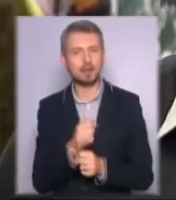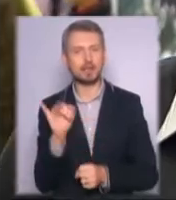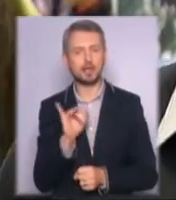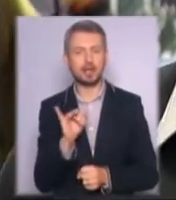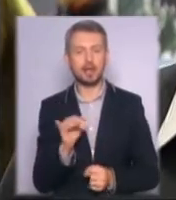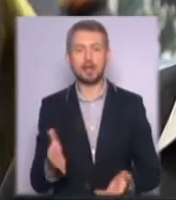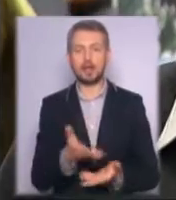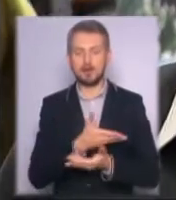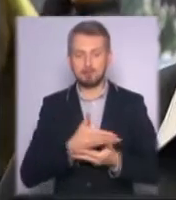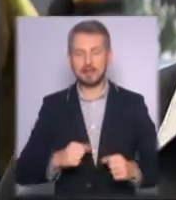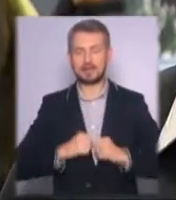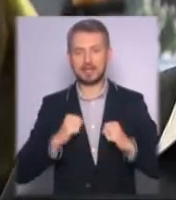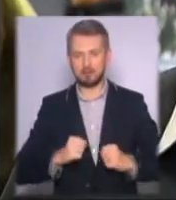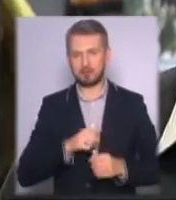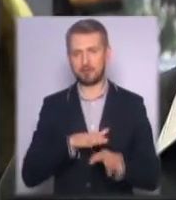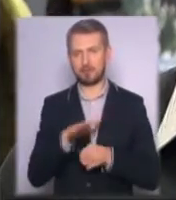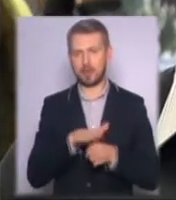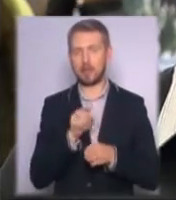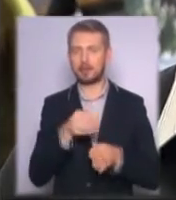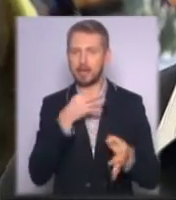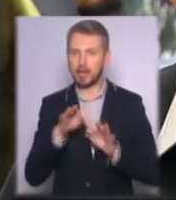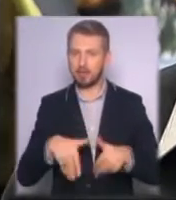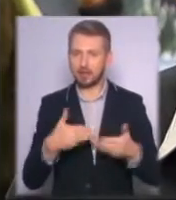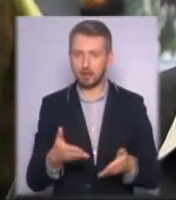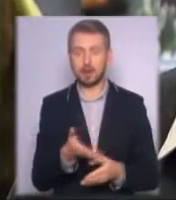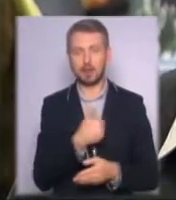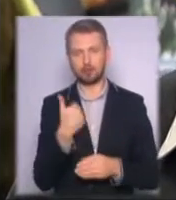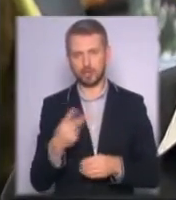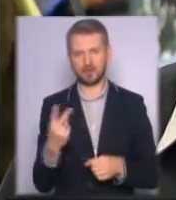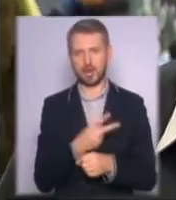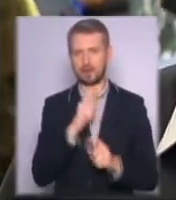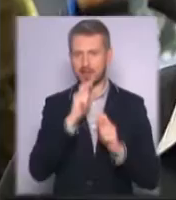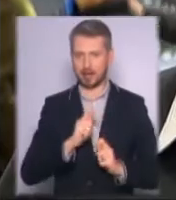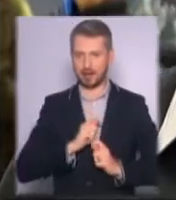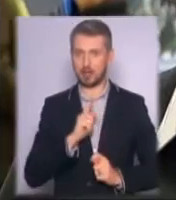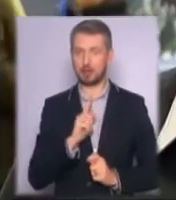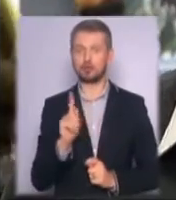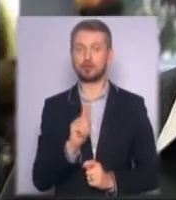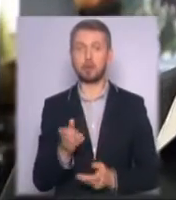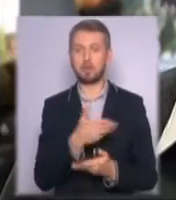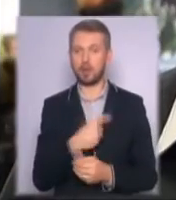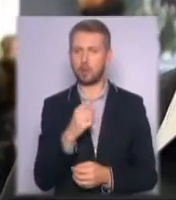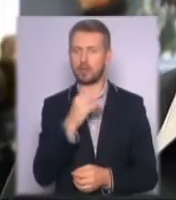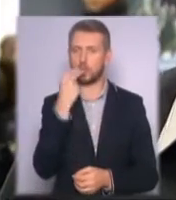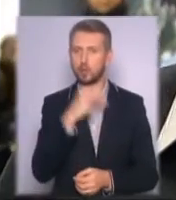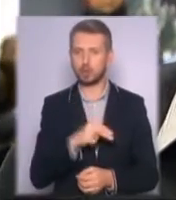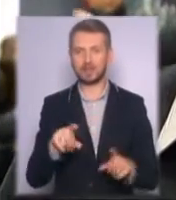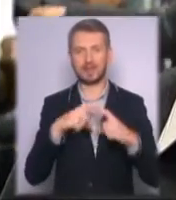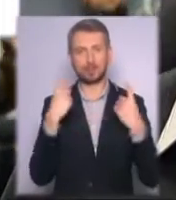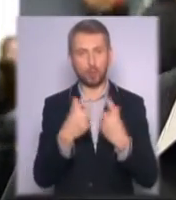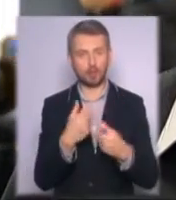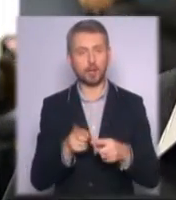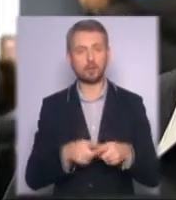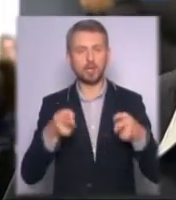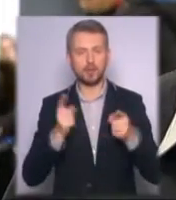ми стремимся как бы выполнять данные рекомендации, и нас уже два раза наградили даже они за то, что мы одни из лучших как бы стадионов, которые